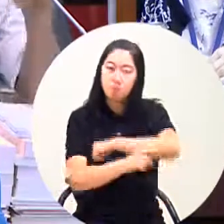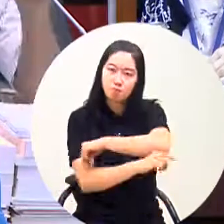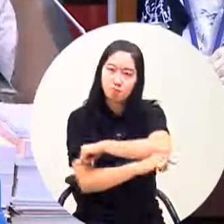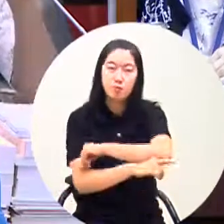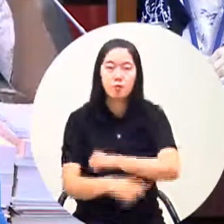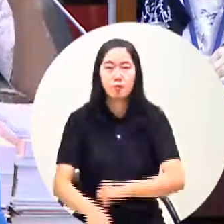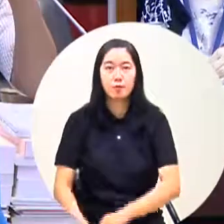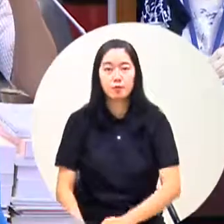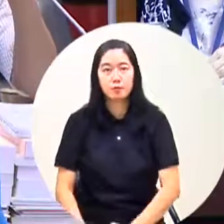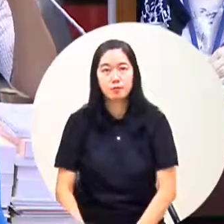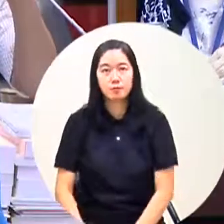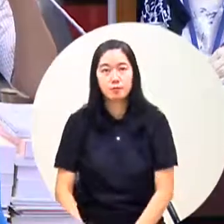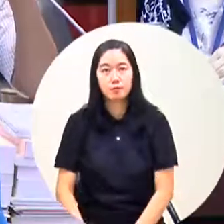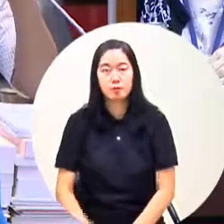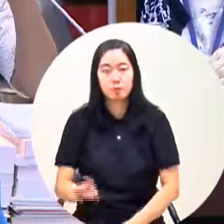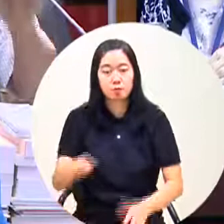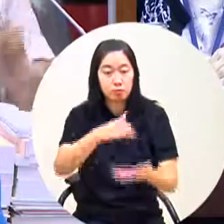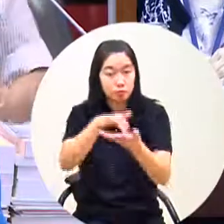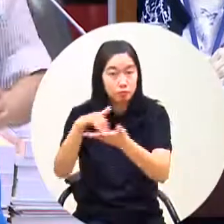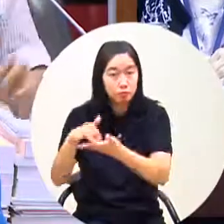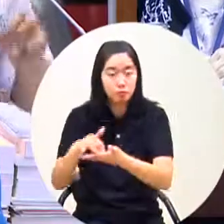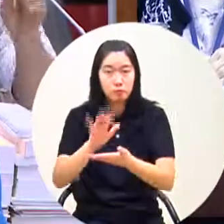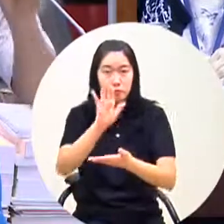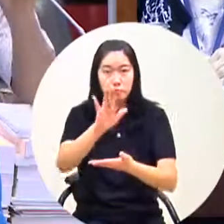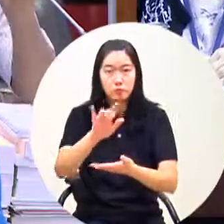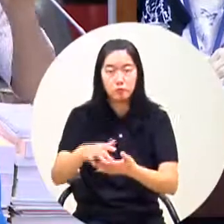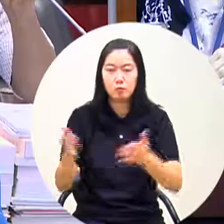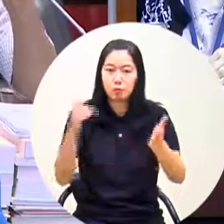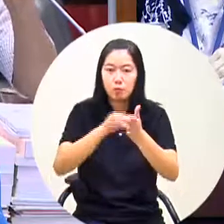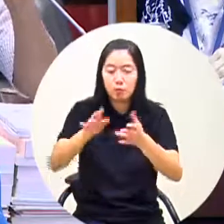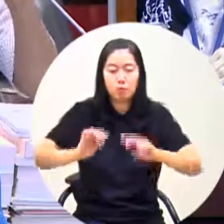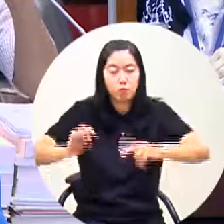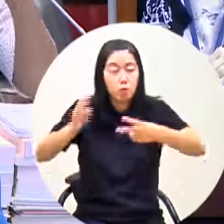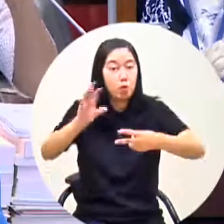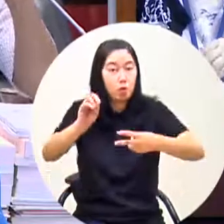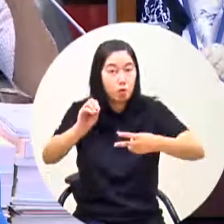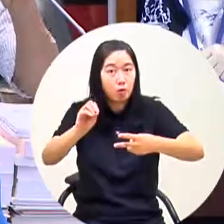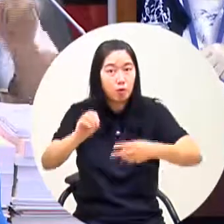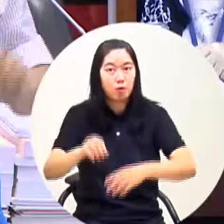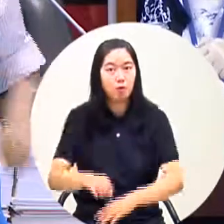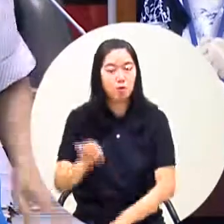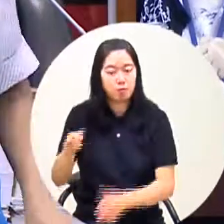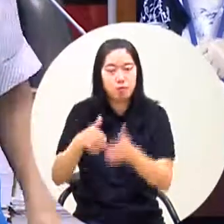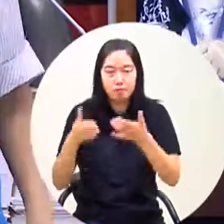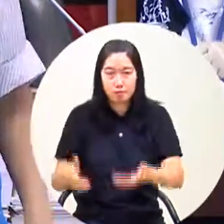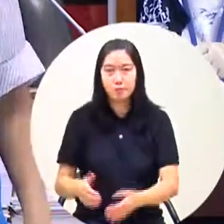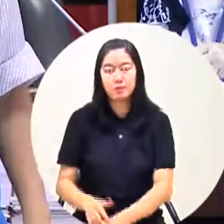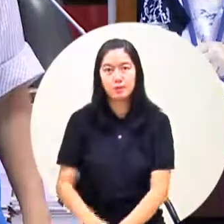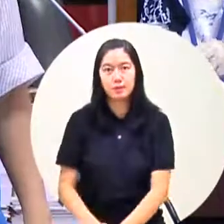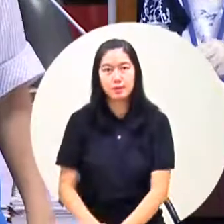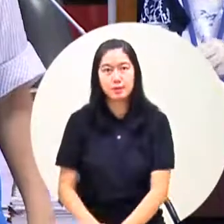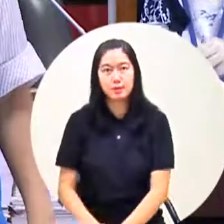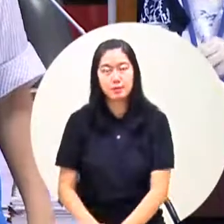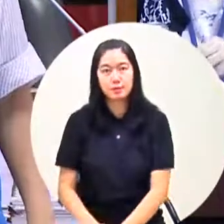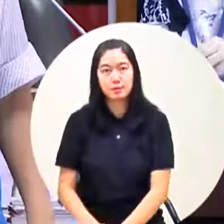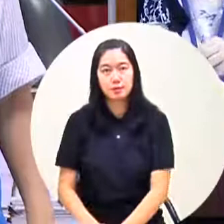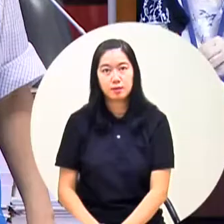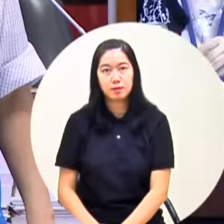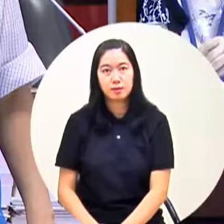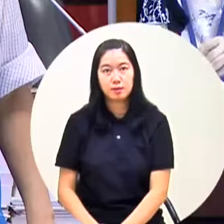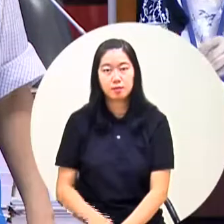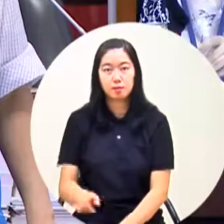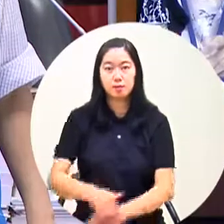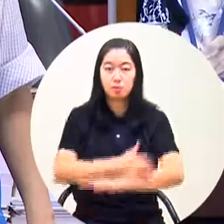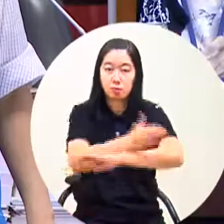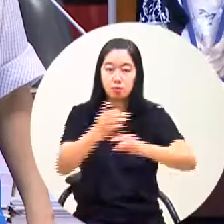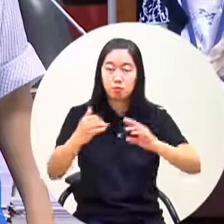前我们有估算过哈，那我们到底有没有在改善，这其实也是一个重点了哈。那就合并以来到目